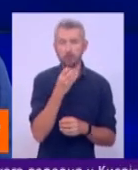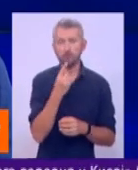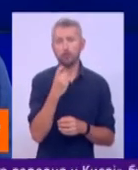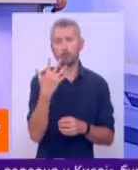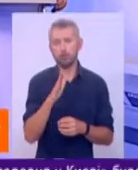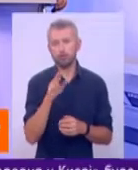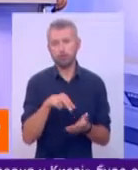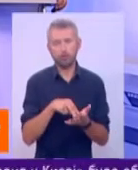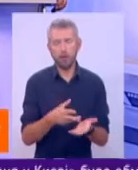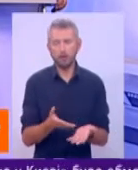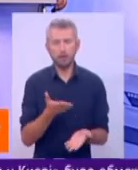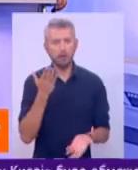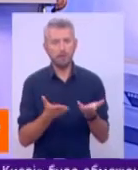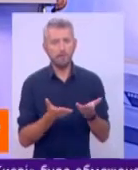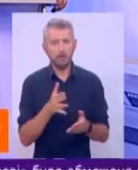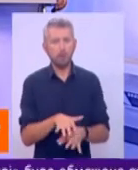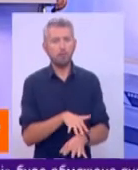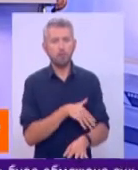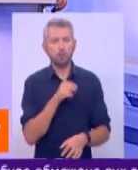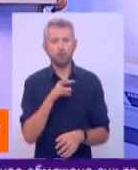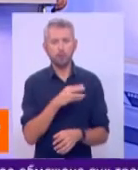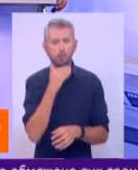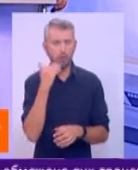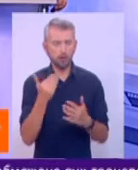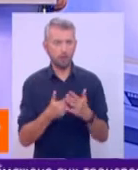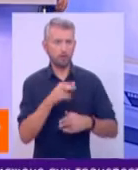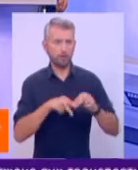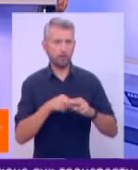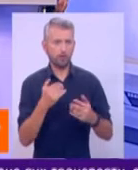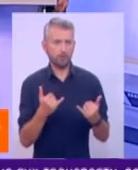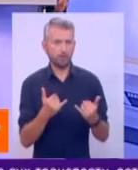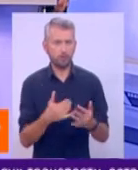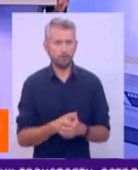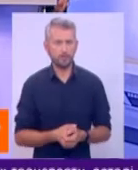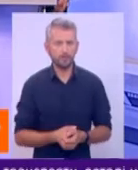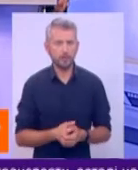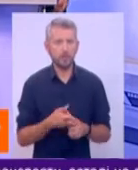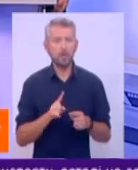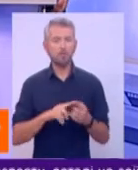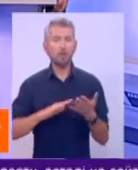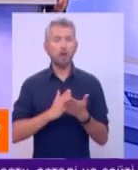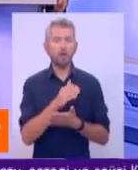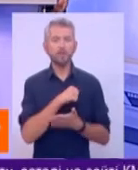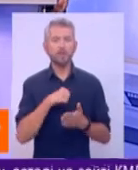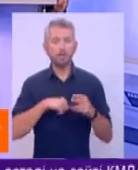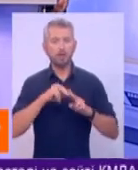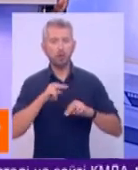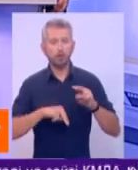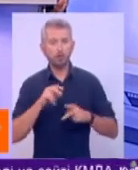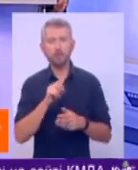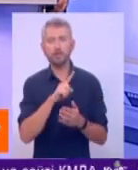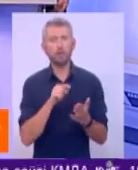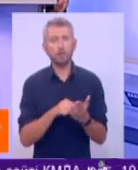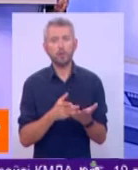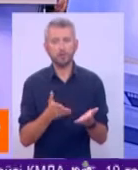простоят. Угу. Наверное, подольше, чем многие новострои на сегодняшний день. Вот. Поэтому качество самих сооружений, вопросов,